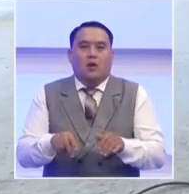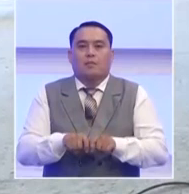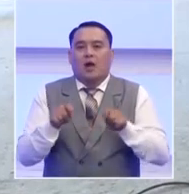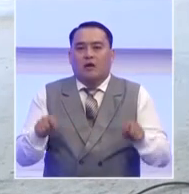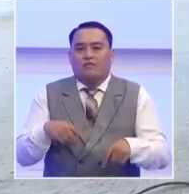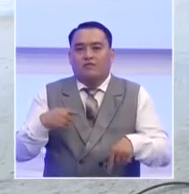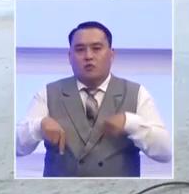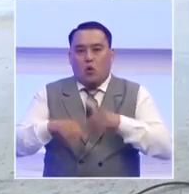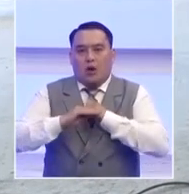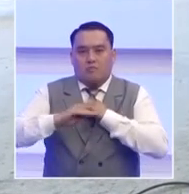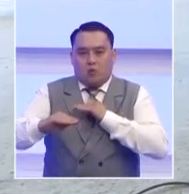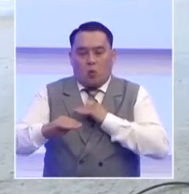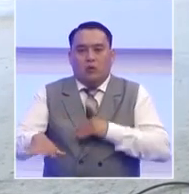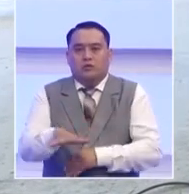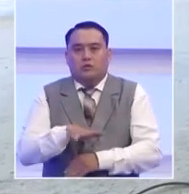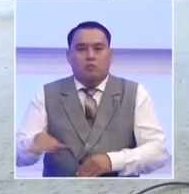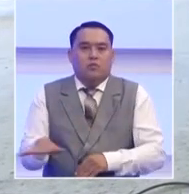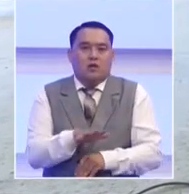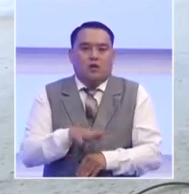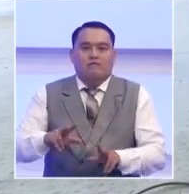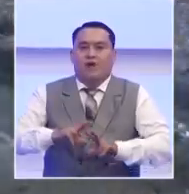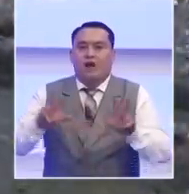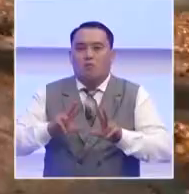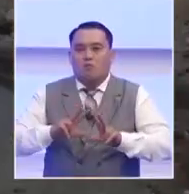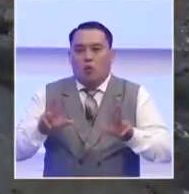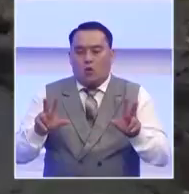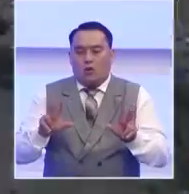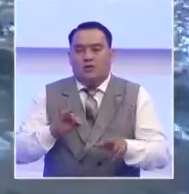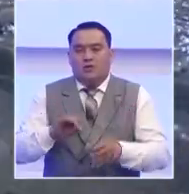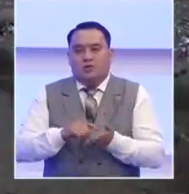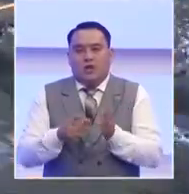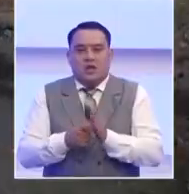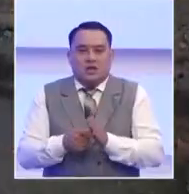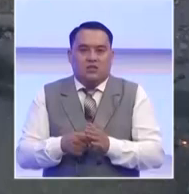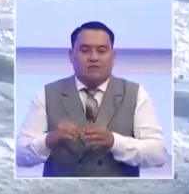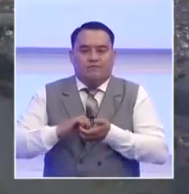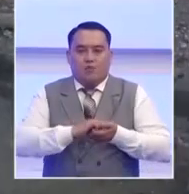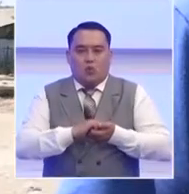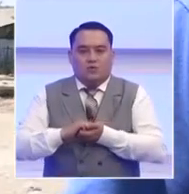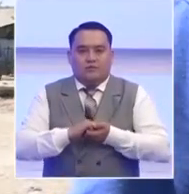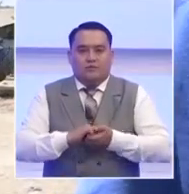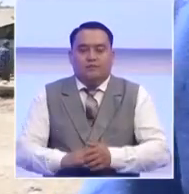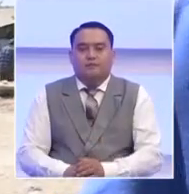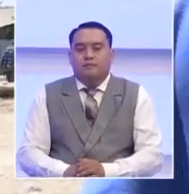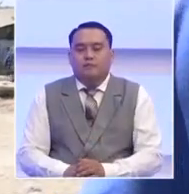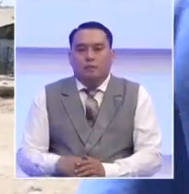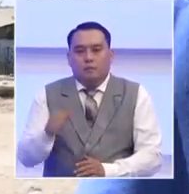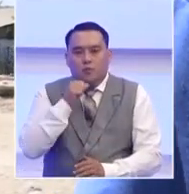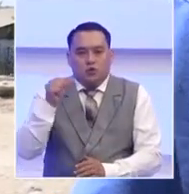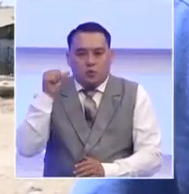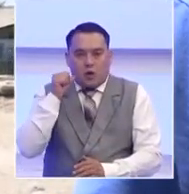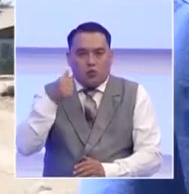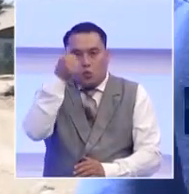расположится футбольное поле, площадки для баскетбола и волейбола, а также залы для единоборств. В прошлом году начали, в